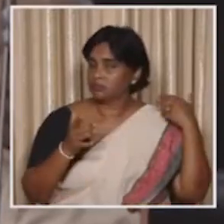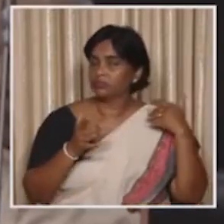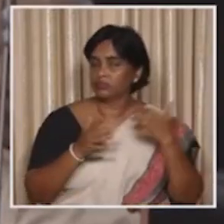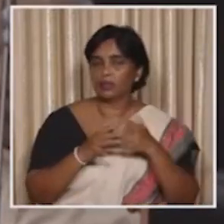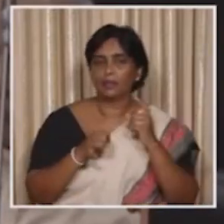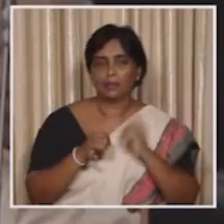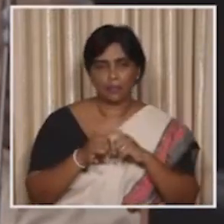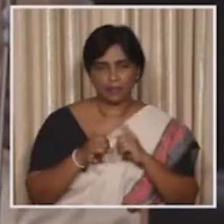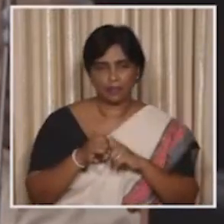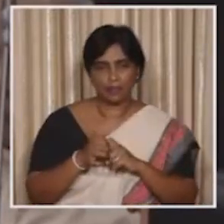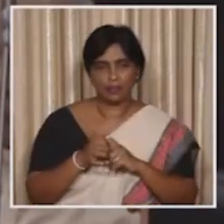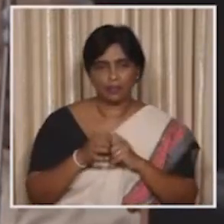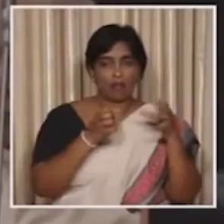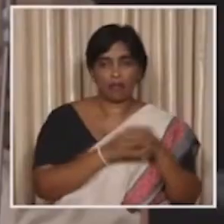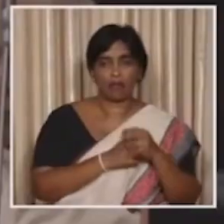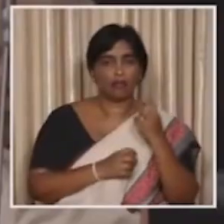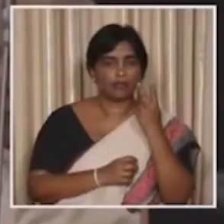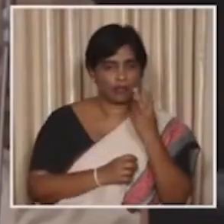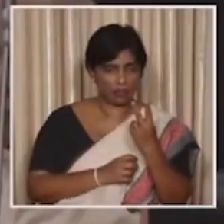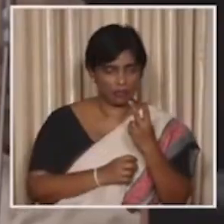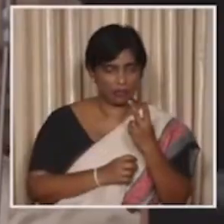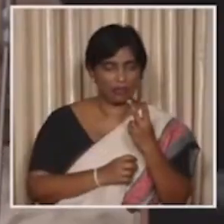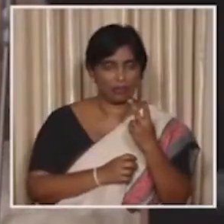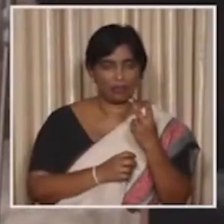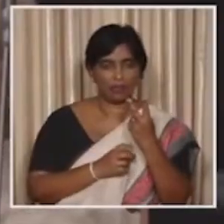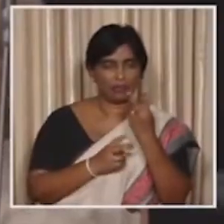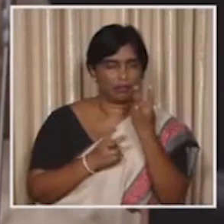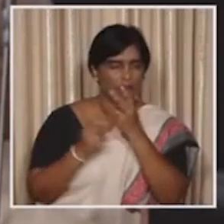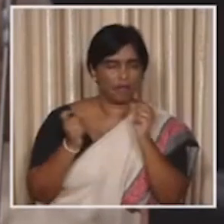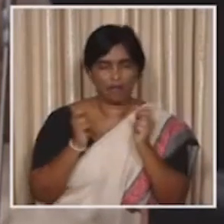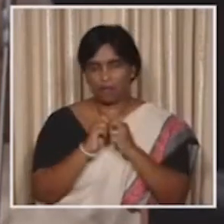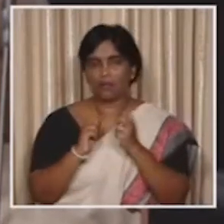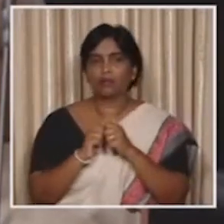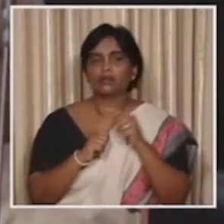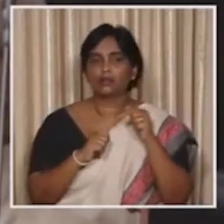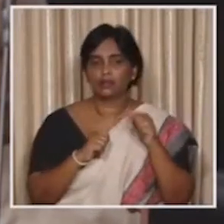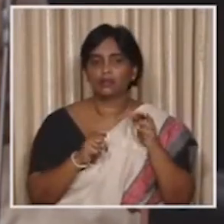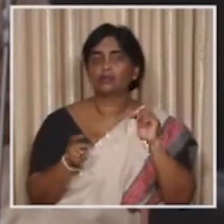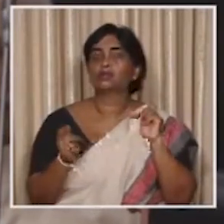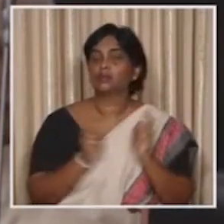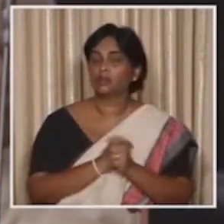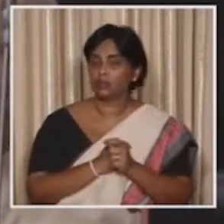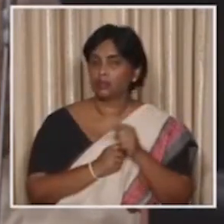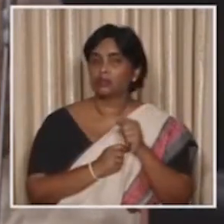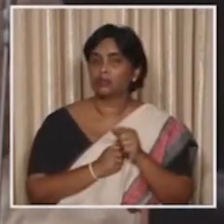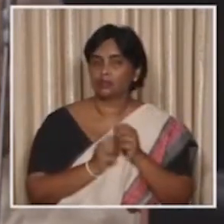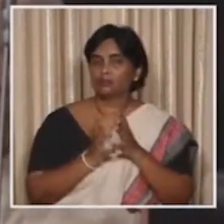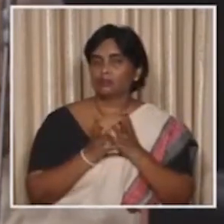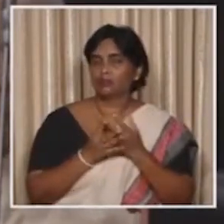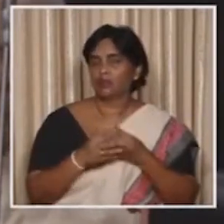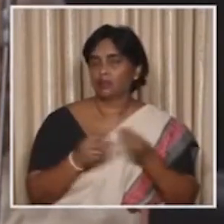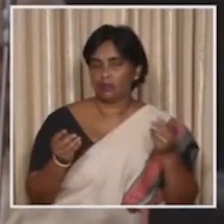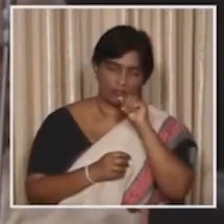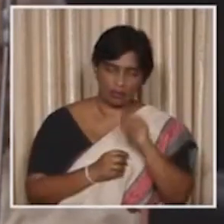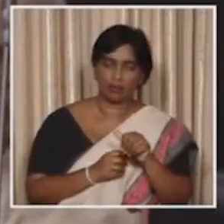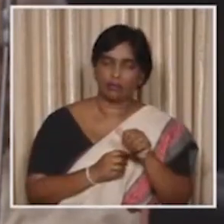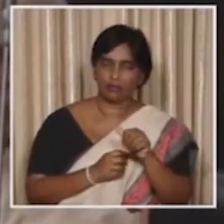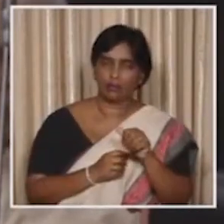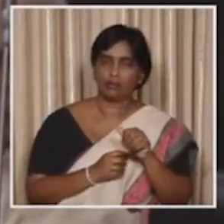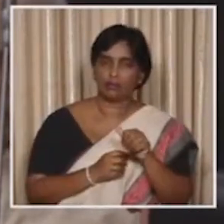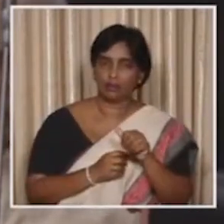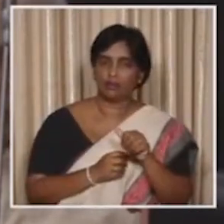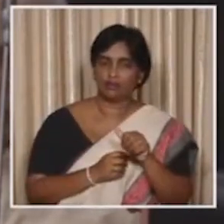ප්‍රශ්නයක්. කණ්ඩායම් දෙකක් තියෙන අතන තියෙන අරගලයක් නිසා මේ ක්‍රිකට් මේක පිරිහුණා. ඒක ඇත්ත.